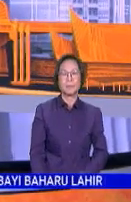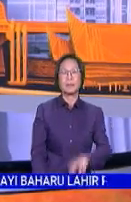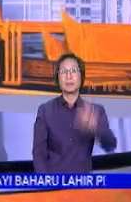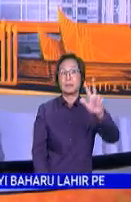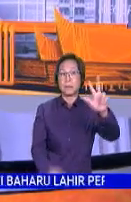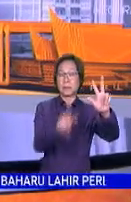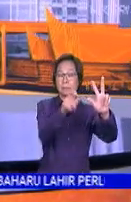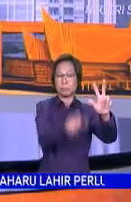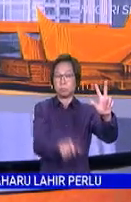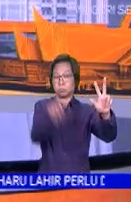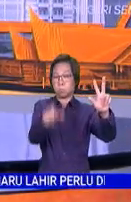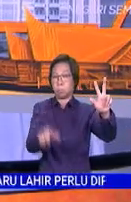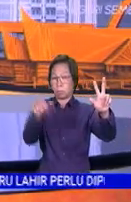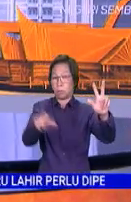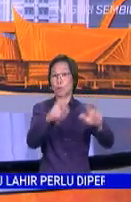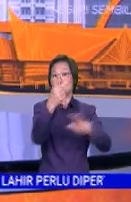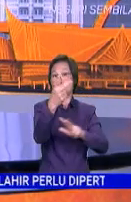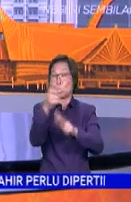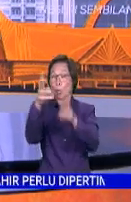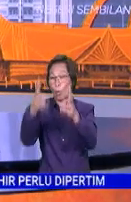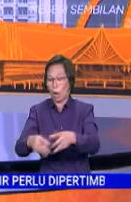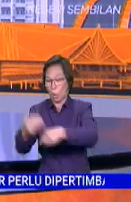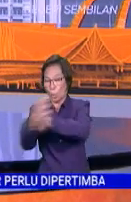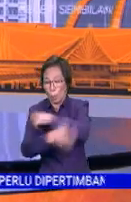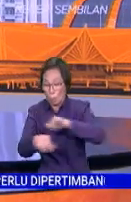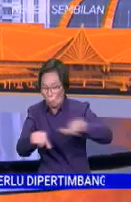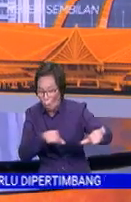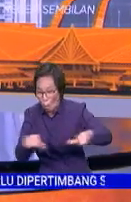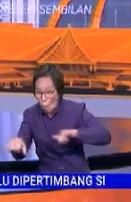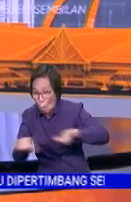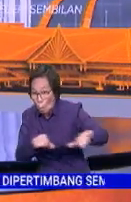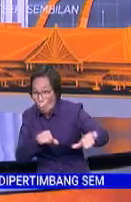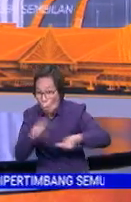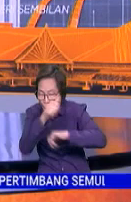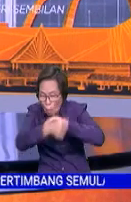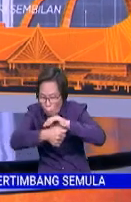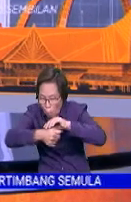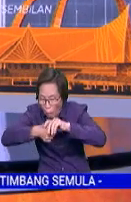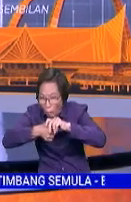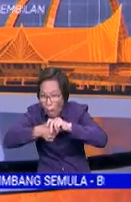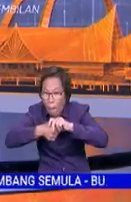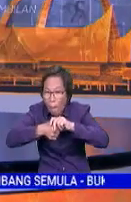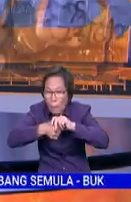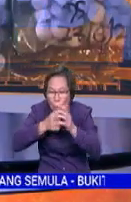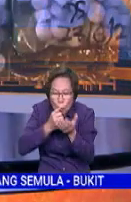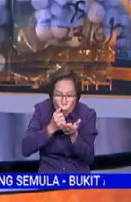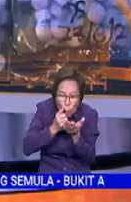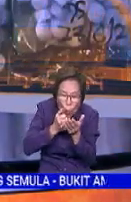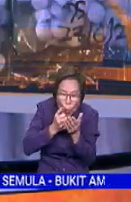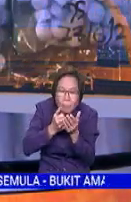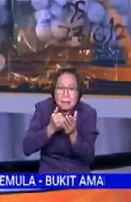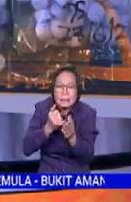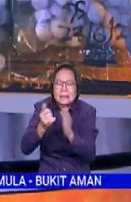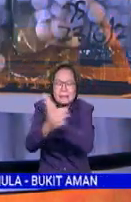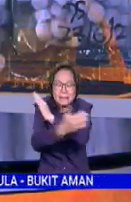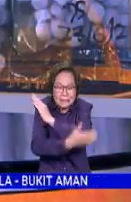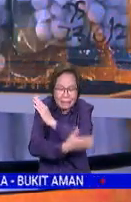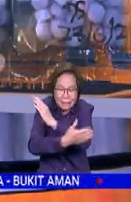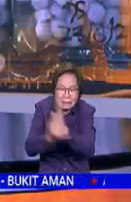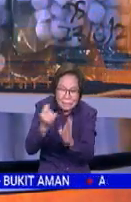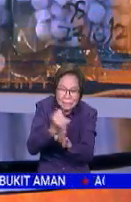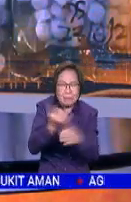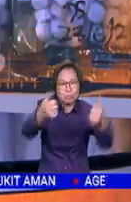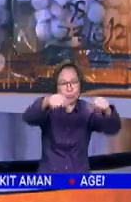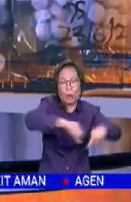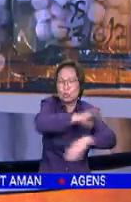Tiga individu termasuk dua warga asing yang aktif menjalankan kegiatan penyeludupan dadah ke negara jiran tumpas. Kesemua